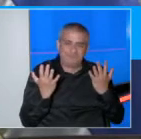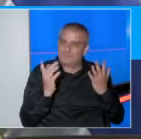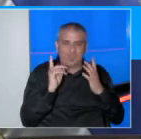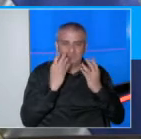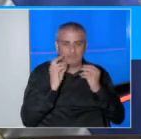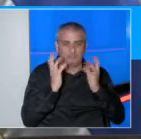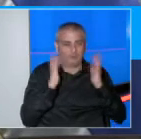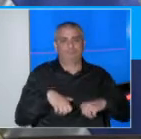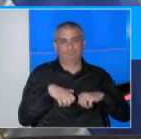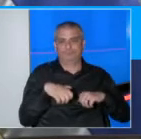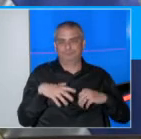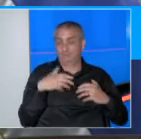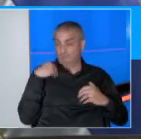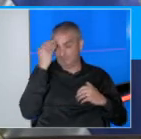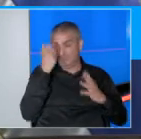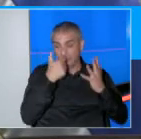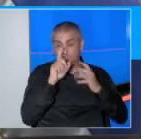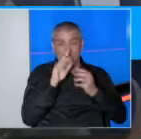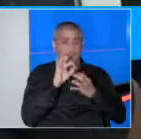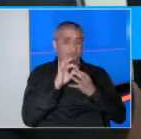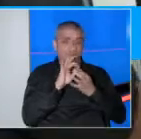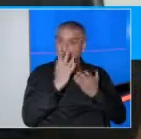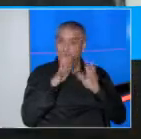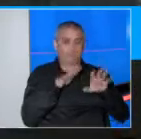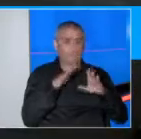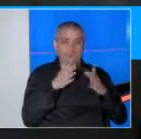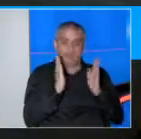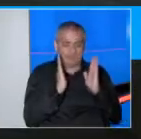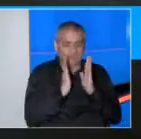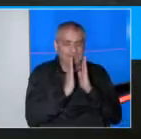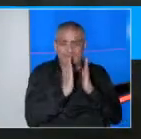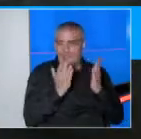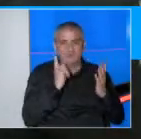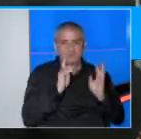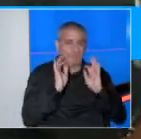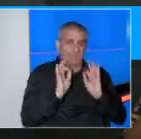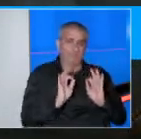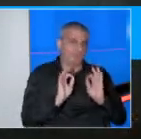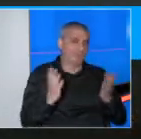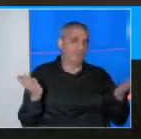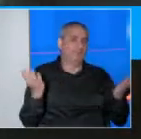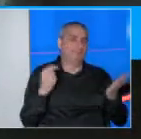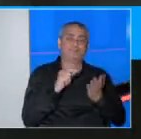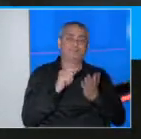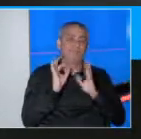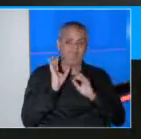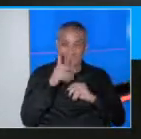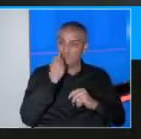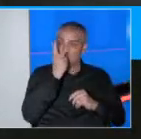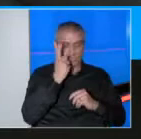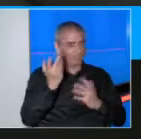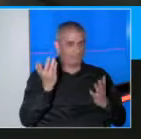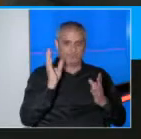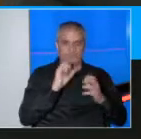הרבה כדי לפרק אותה. אני מזכיר, 61 סך הכל, זו ממשלה צרה, זה השם האמיתי שלה, ולכן גם איומים כאלה